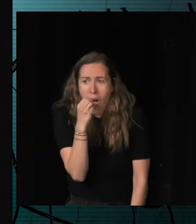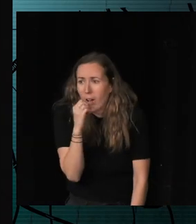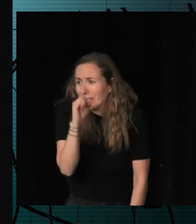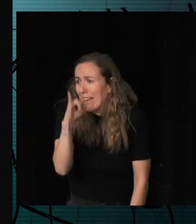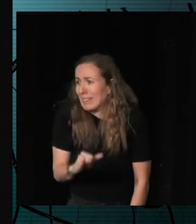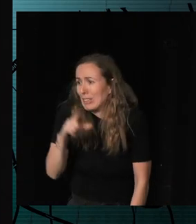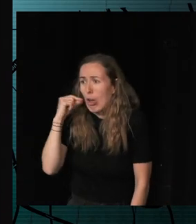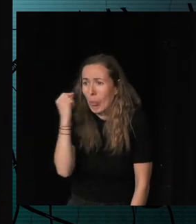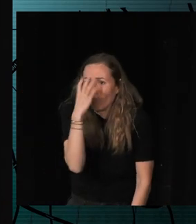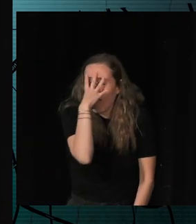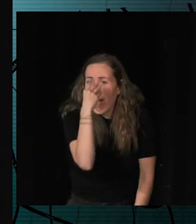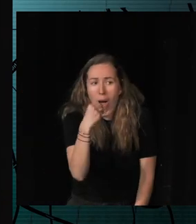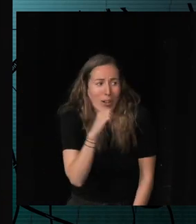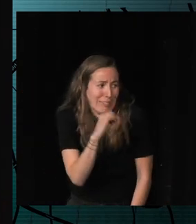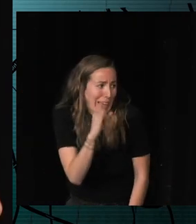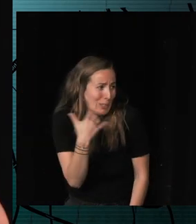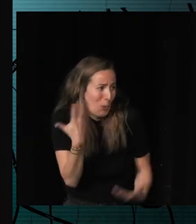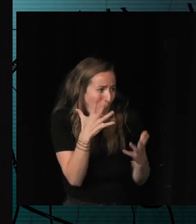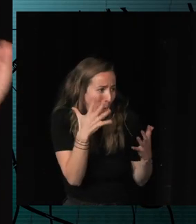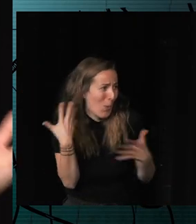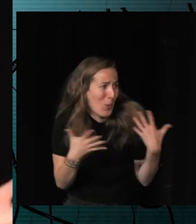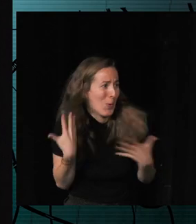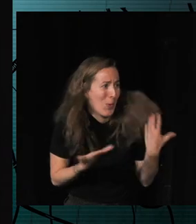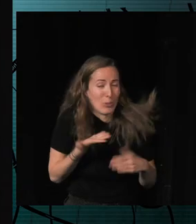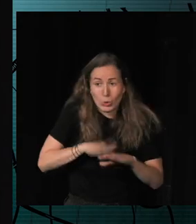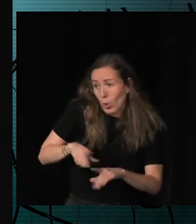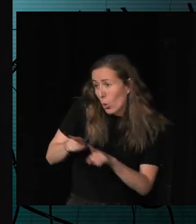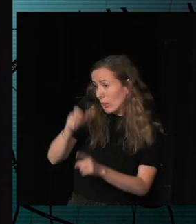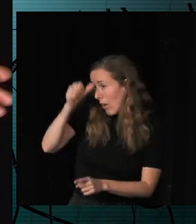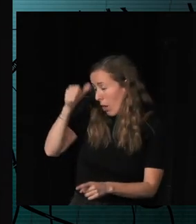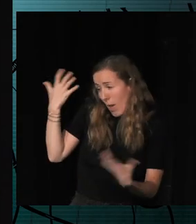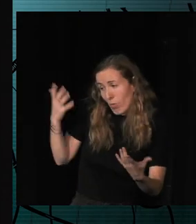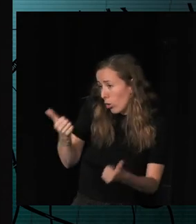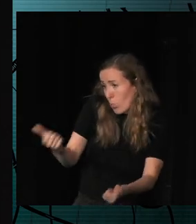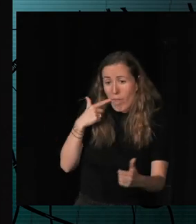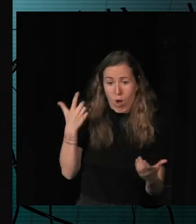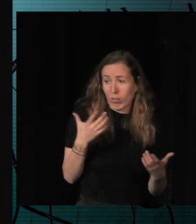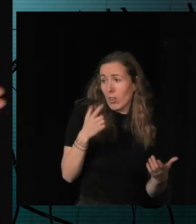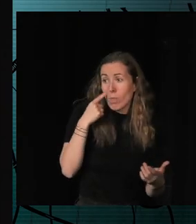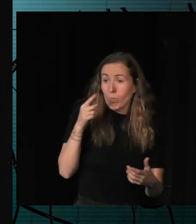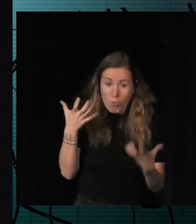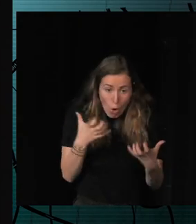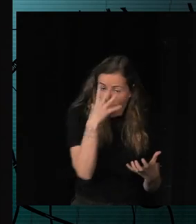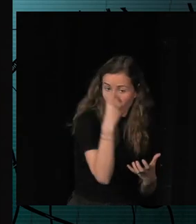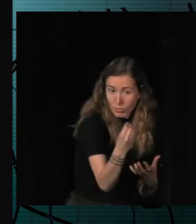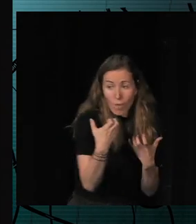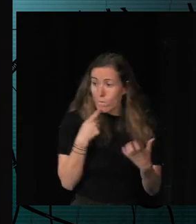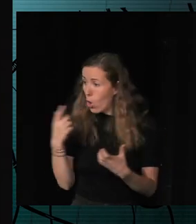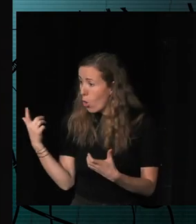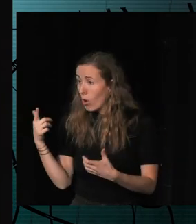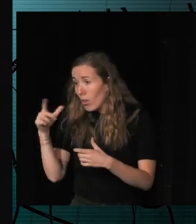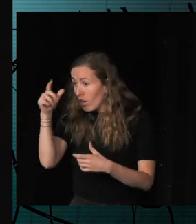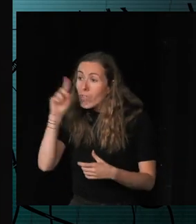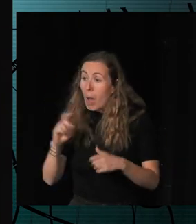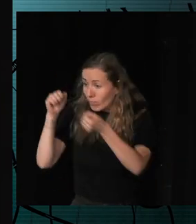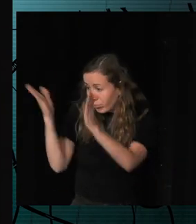finalement le fait qu'il y est aussi des infirmières pour moi c'est juste il en faut pour tout le monde c'est super tu veux pyramide head tu veux les infirmières tu veux les deux tu veux être le sandwich il y a pas